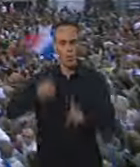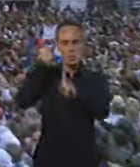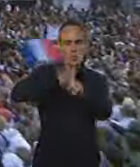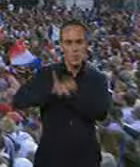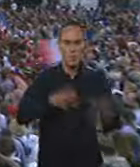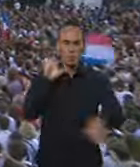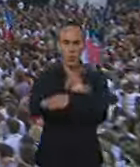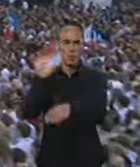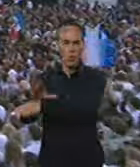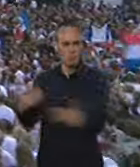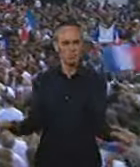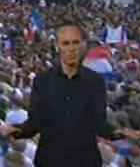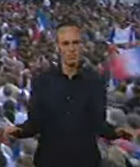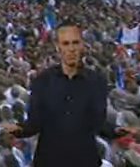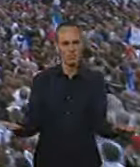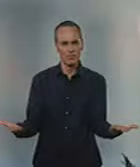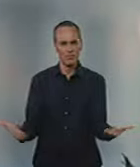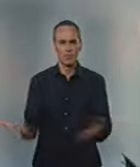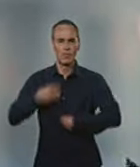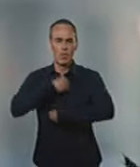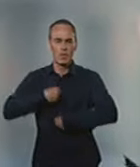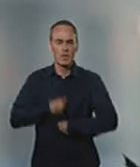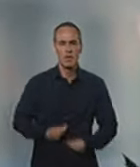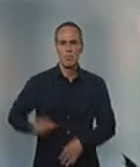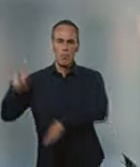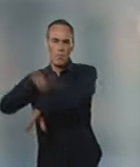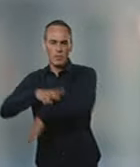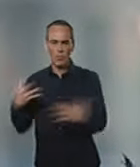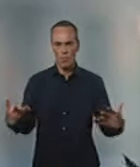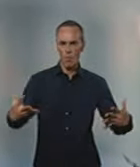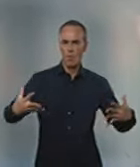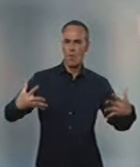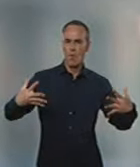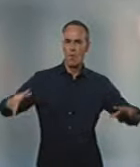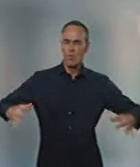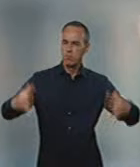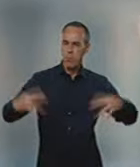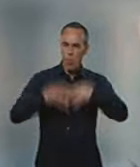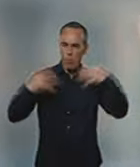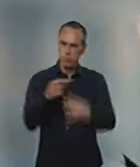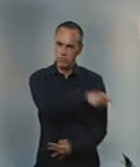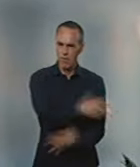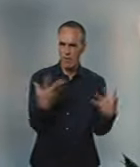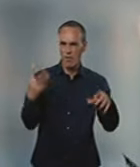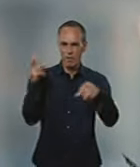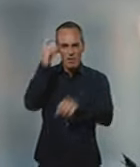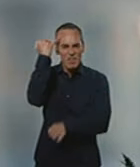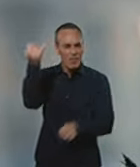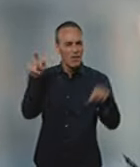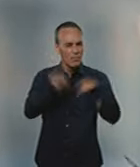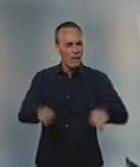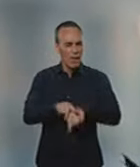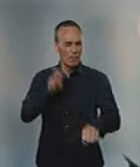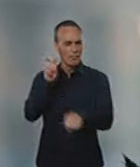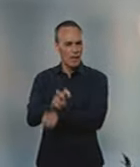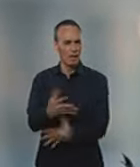autres les ouvriers et les patrons vous prétendez rassembler avec une idéologie